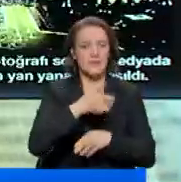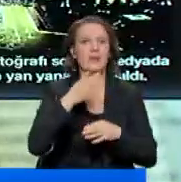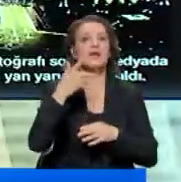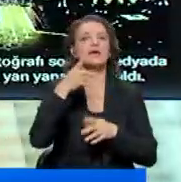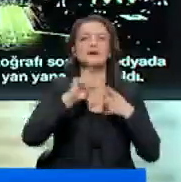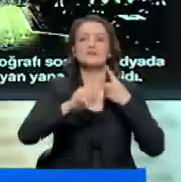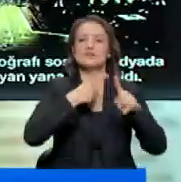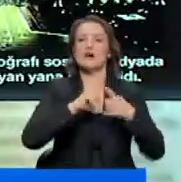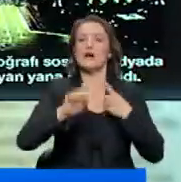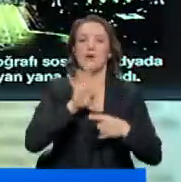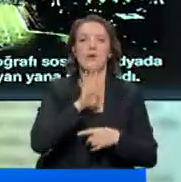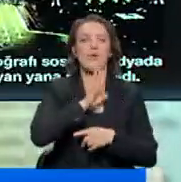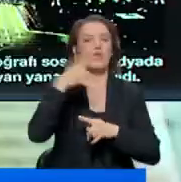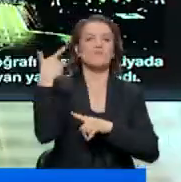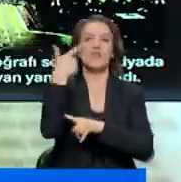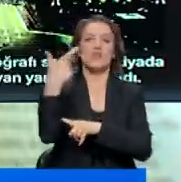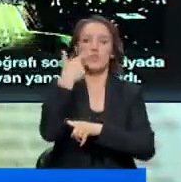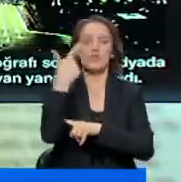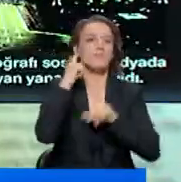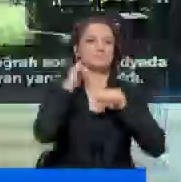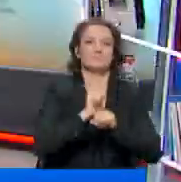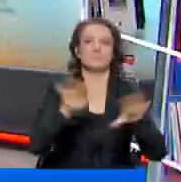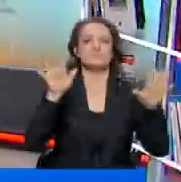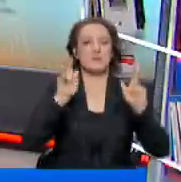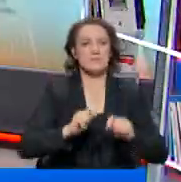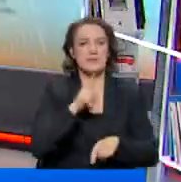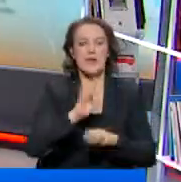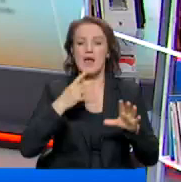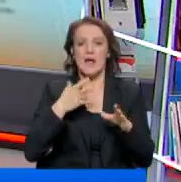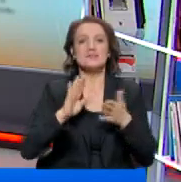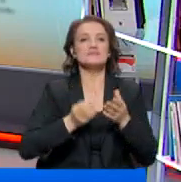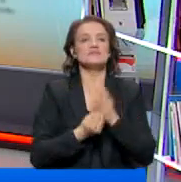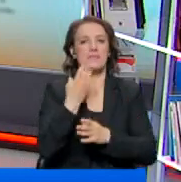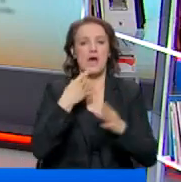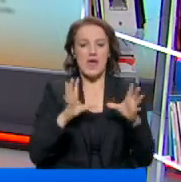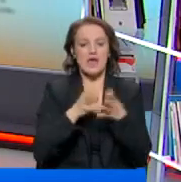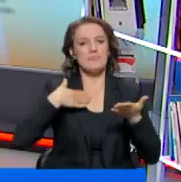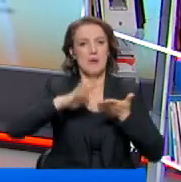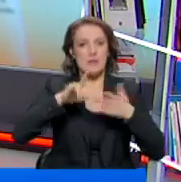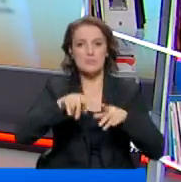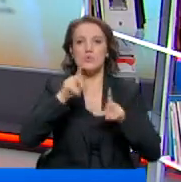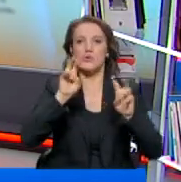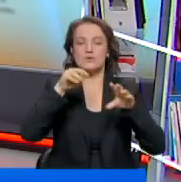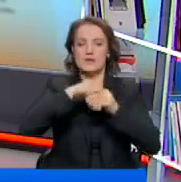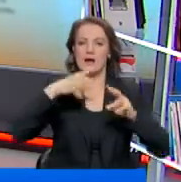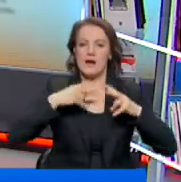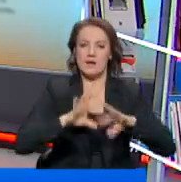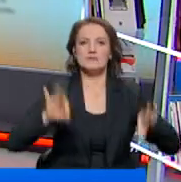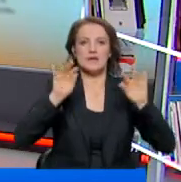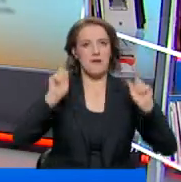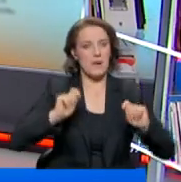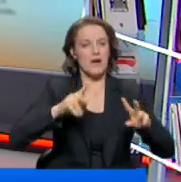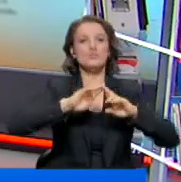halka seslendi. Dünyada haber oldu. Sabah ekip arkadaşlarımla bu konudaki hazırlıkları yaparken bir taraftan